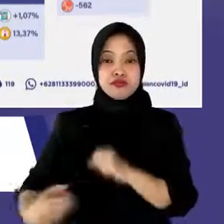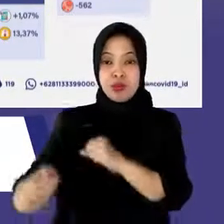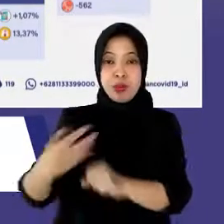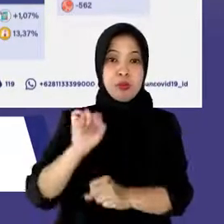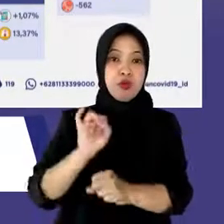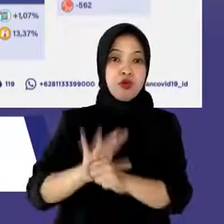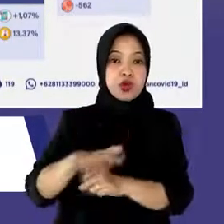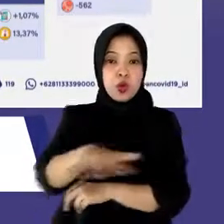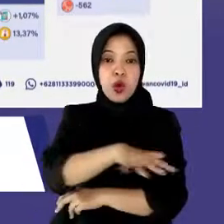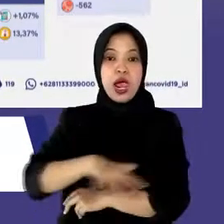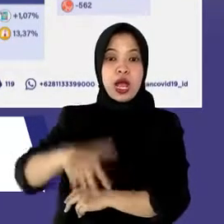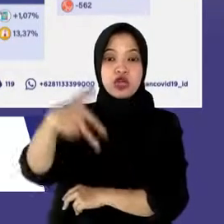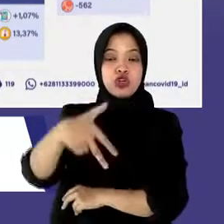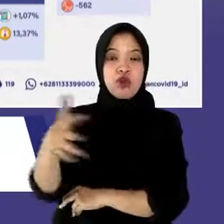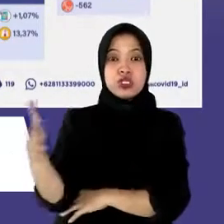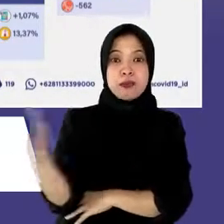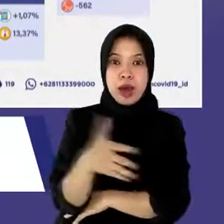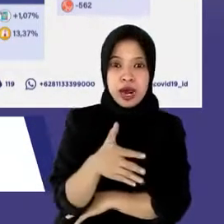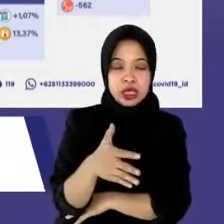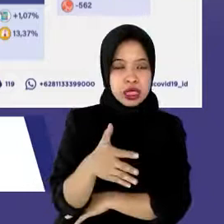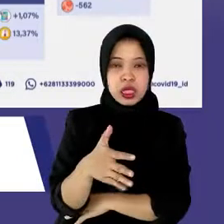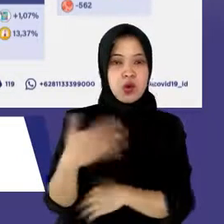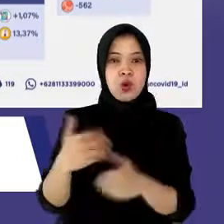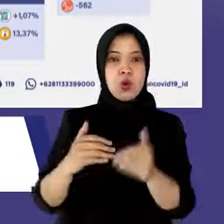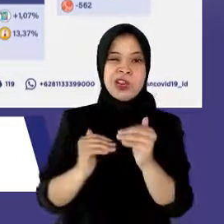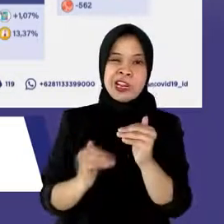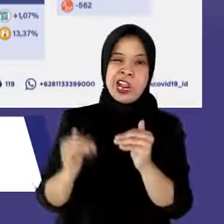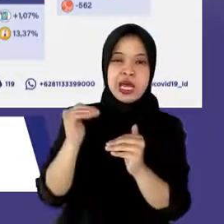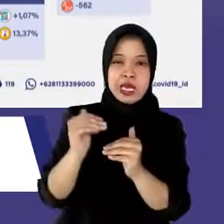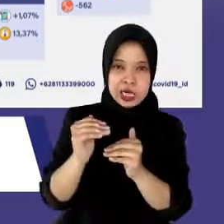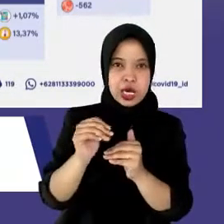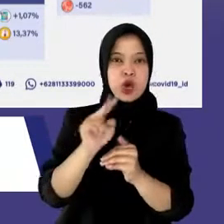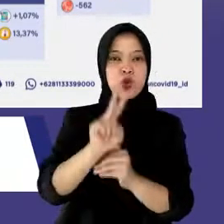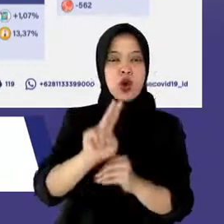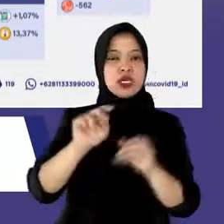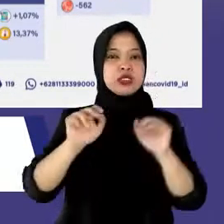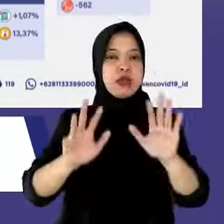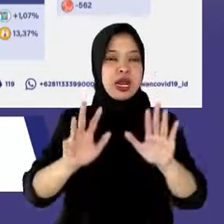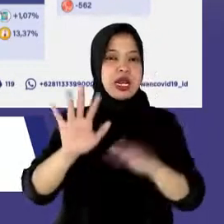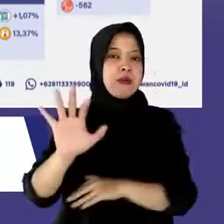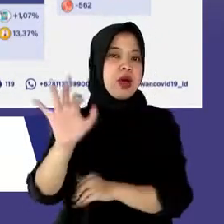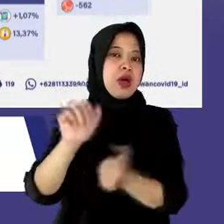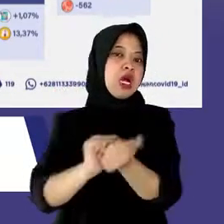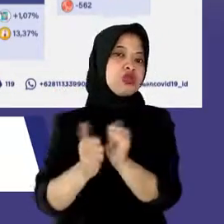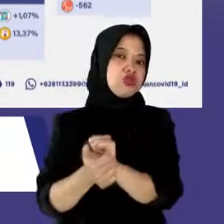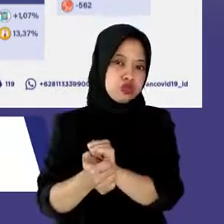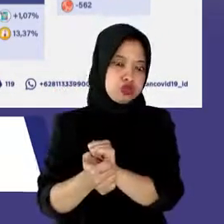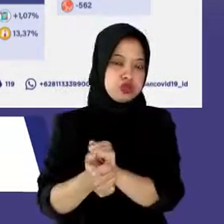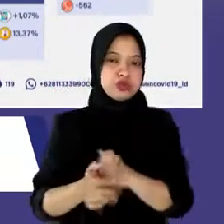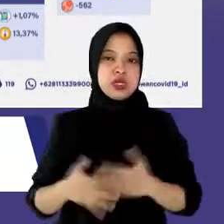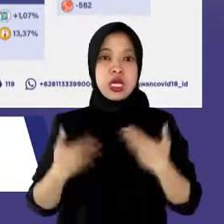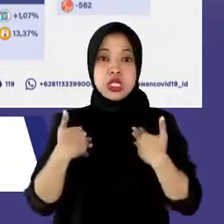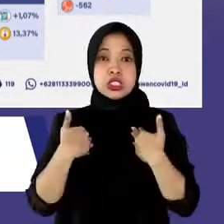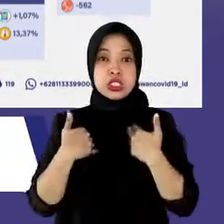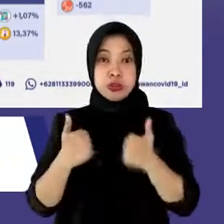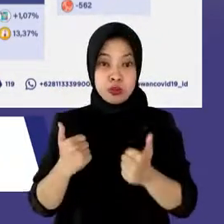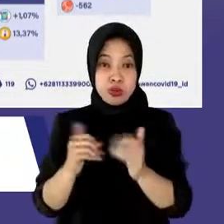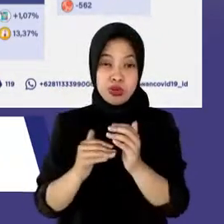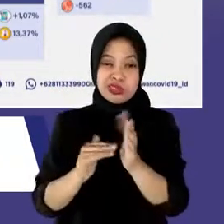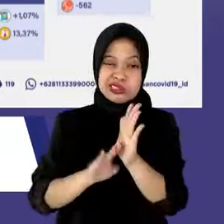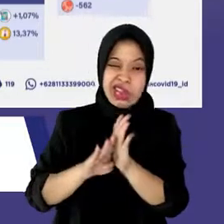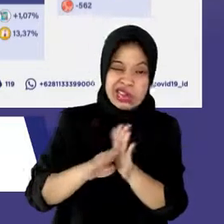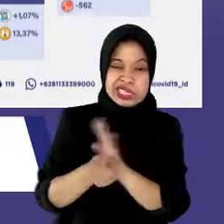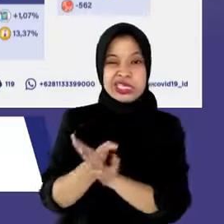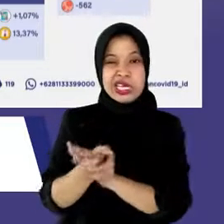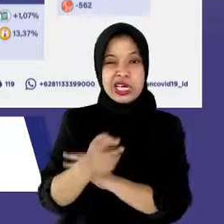positif mingguan di Sulawesi Barat naik 295 kasus sedangkan kesembuhannya hanya naik